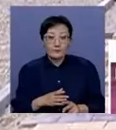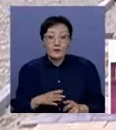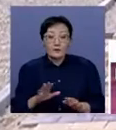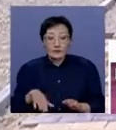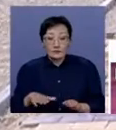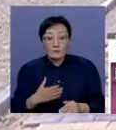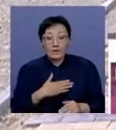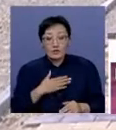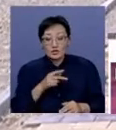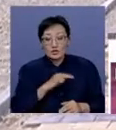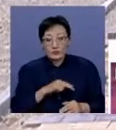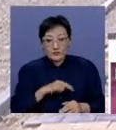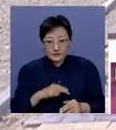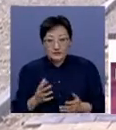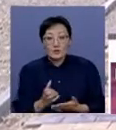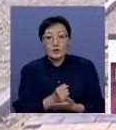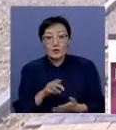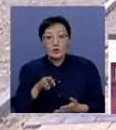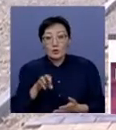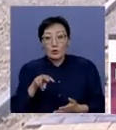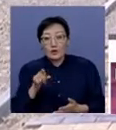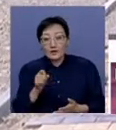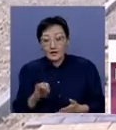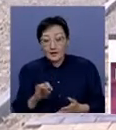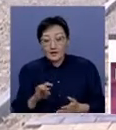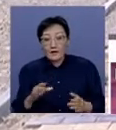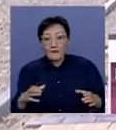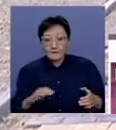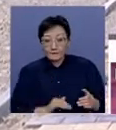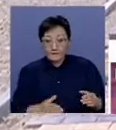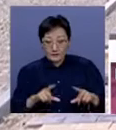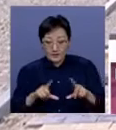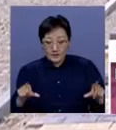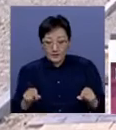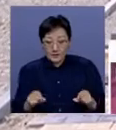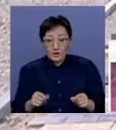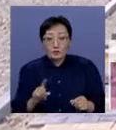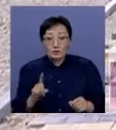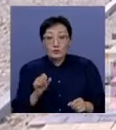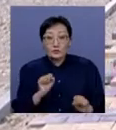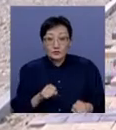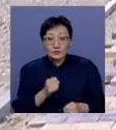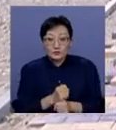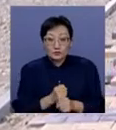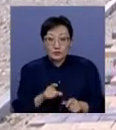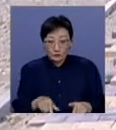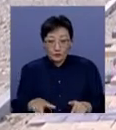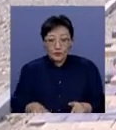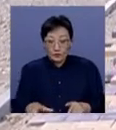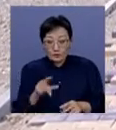Сосын маған жұмыстан шықты Толағай фермасы, Толағай 20-50. Қолымнан келетін жұмыстар болған соң осы жерге